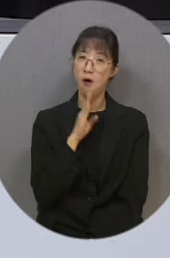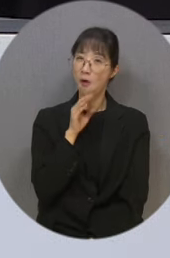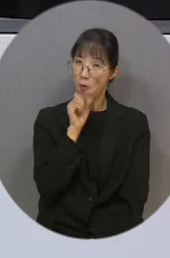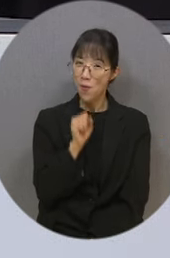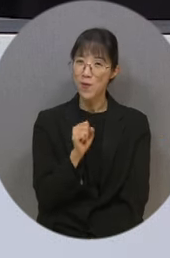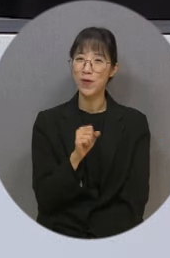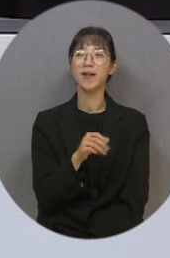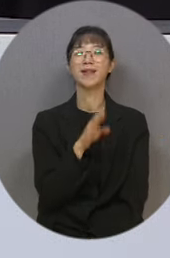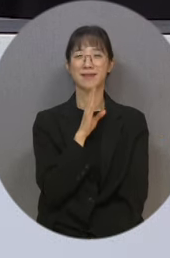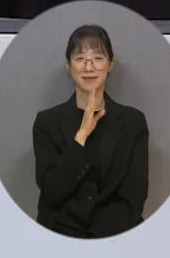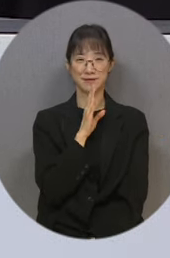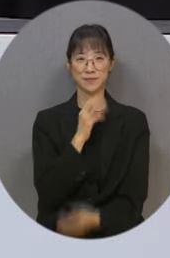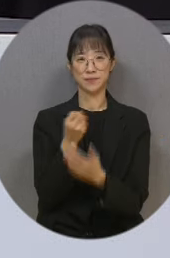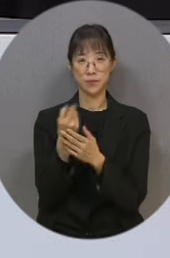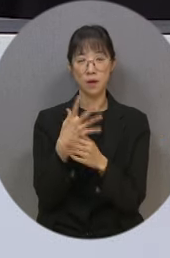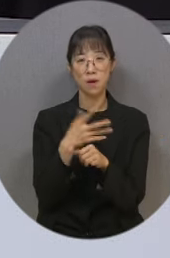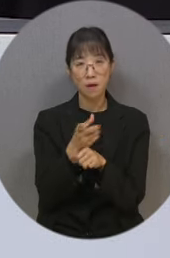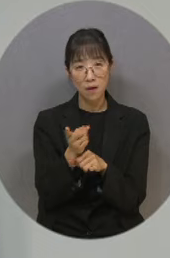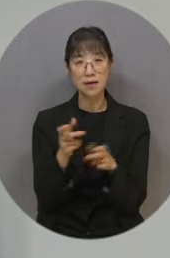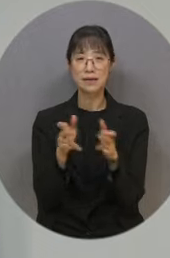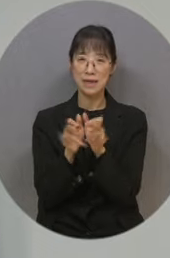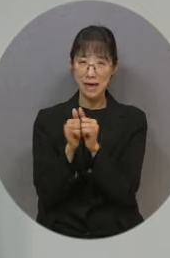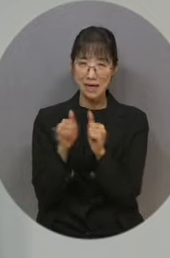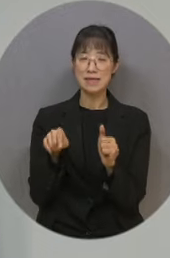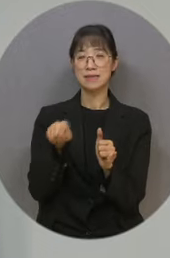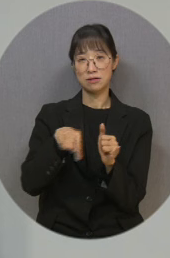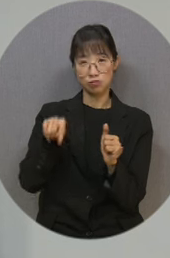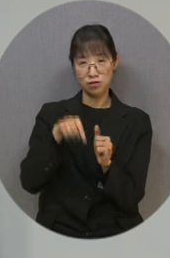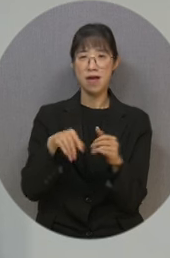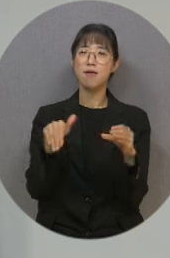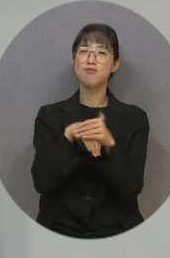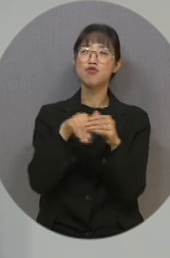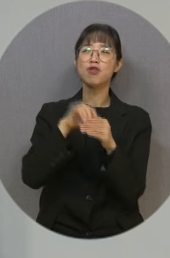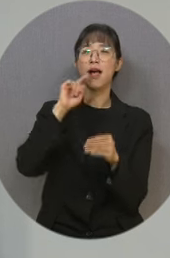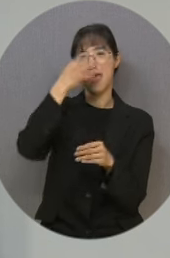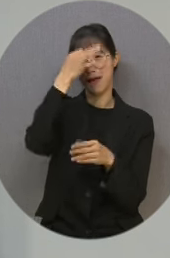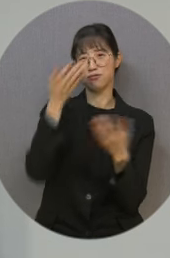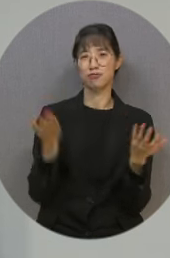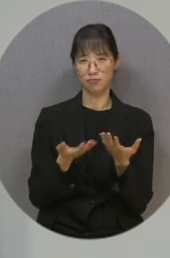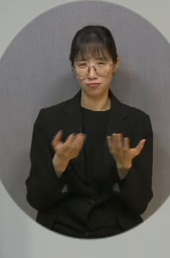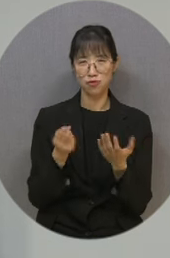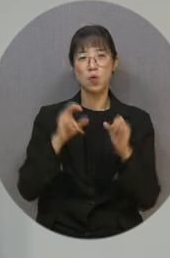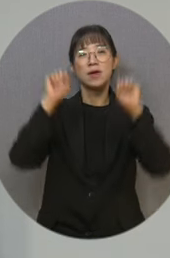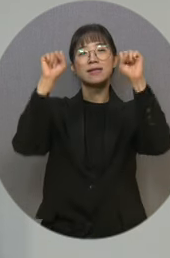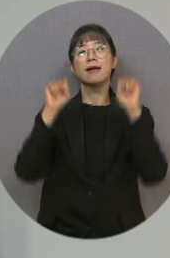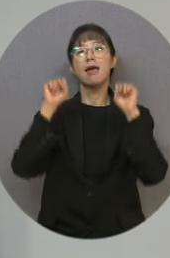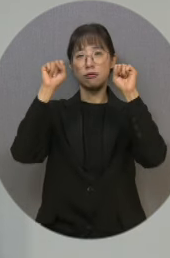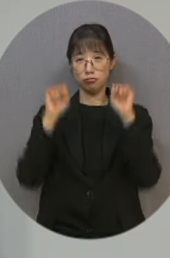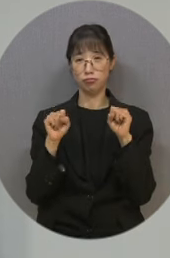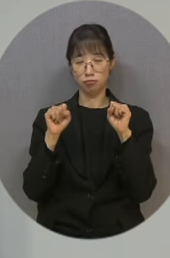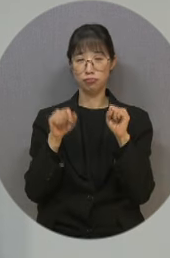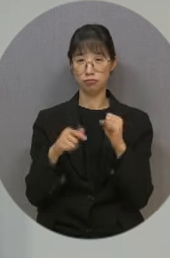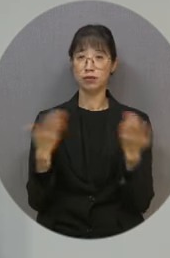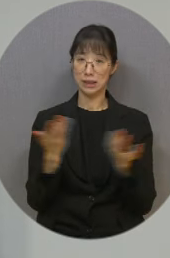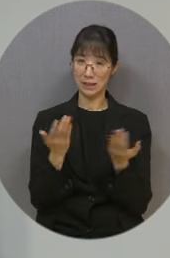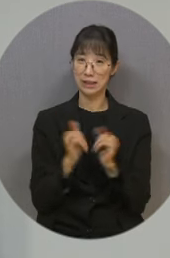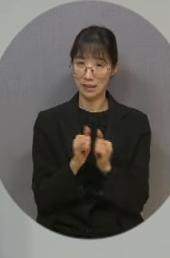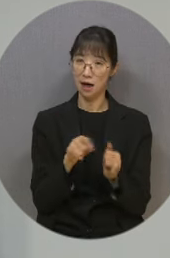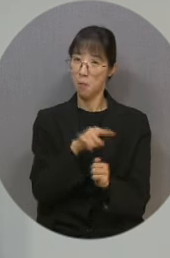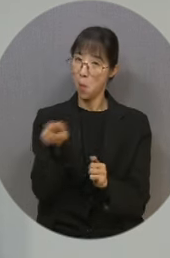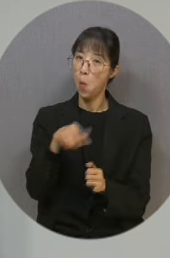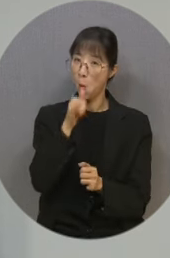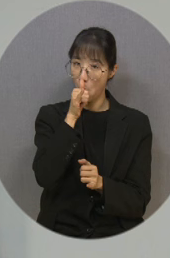하 예 그 외에도 이제 장애인분들 중에서는 문화 예술이라 체육 쪽에에 소질이 있는 분들이